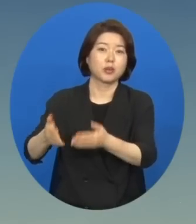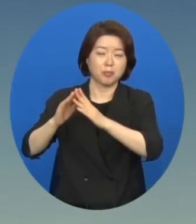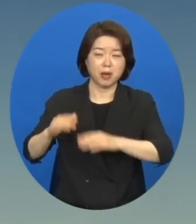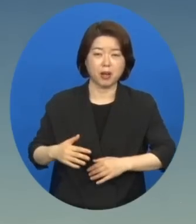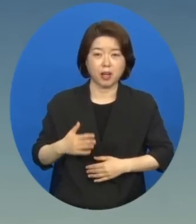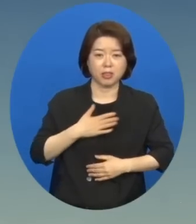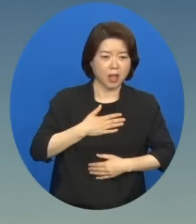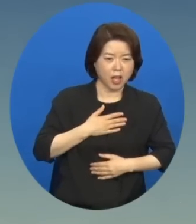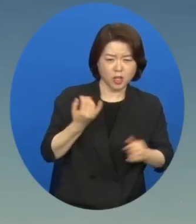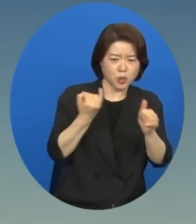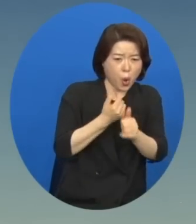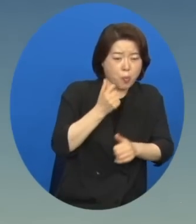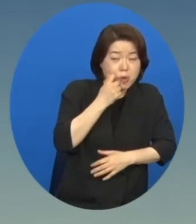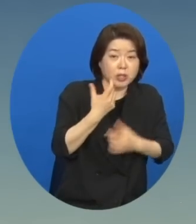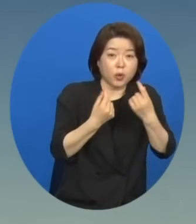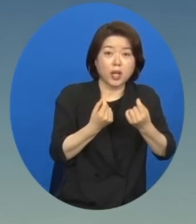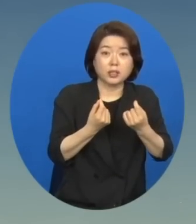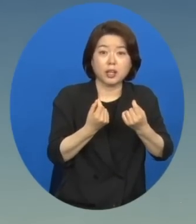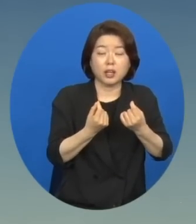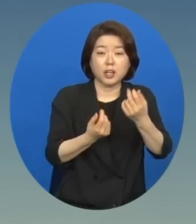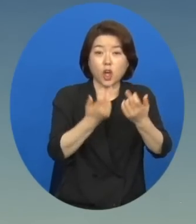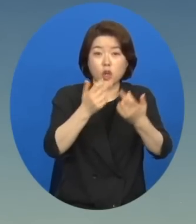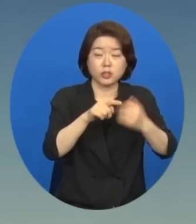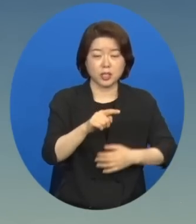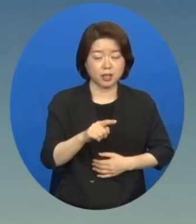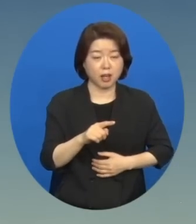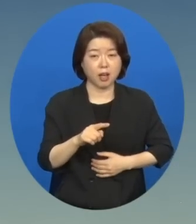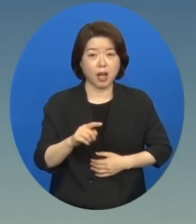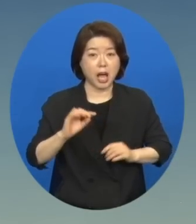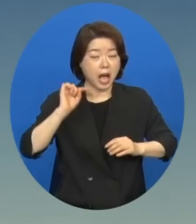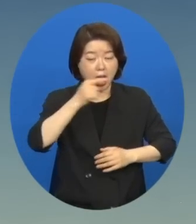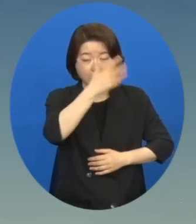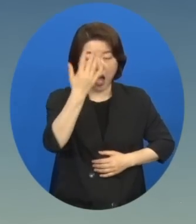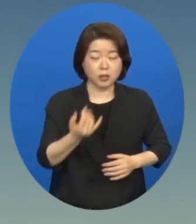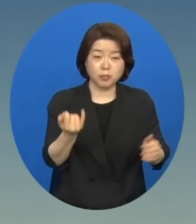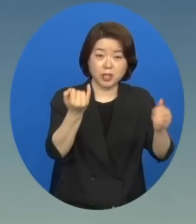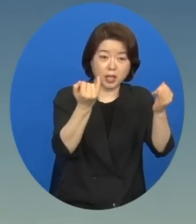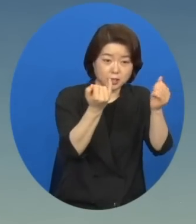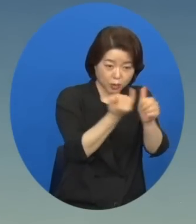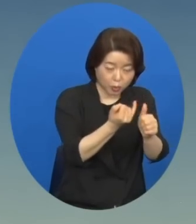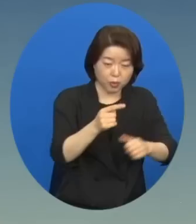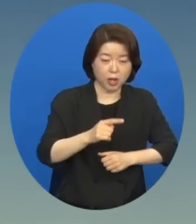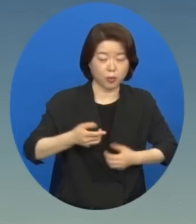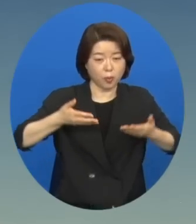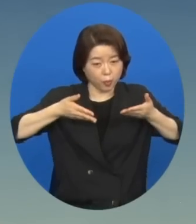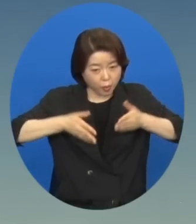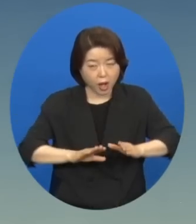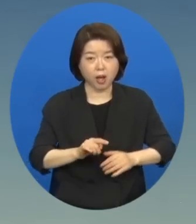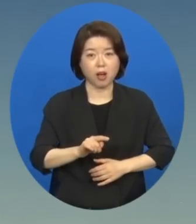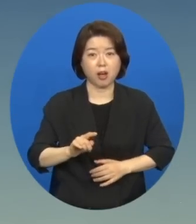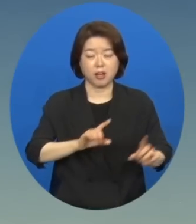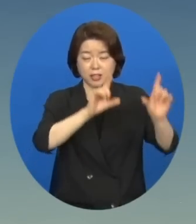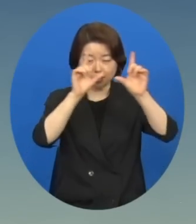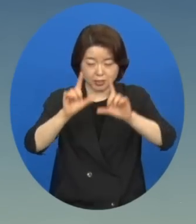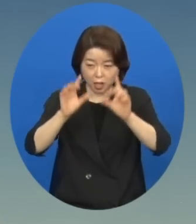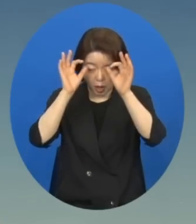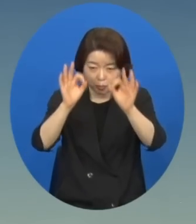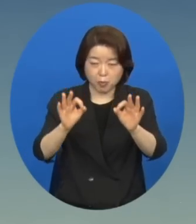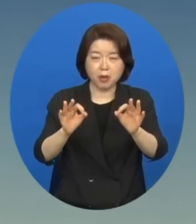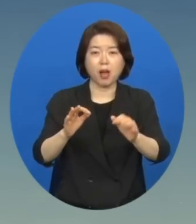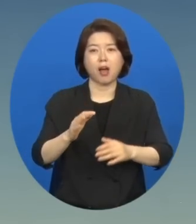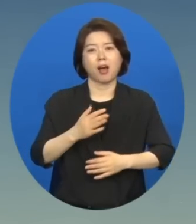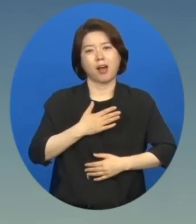하는 형제가 아름다운 자녀들을 낳고 지금 너무나도 밝은 모습으로 생활하는 걸 보면서 제